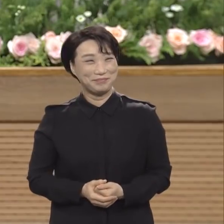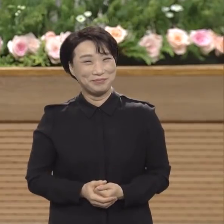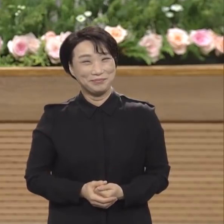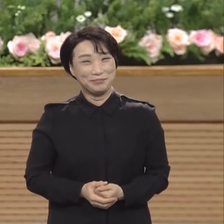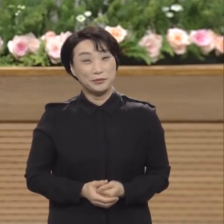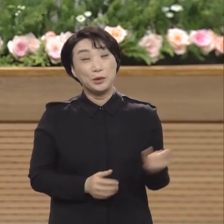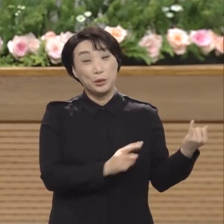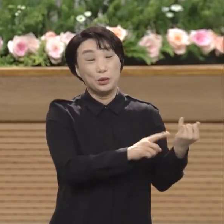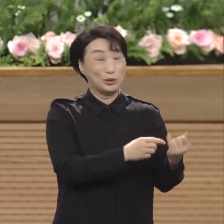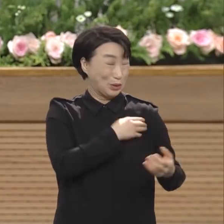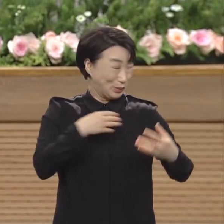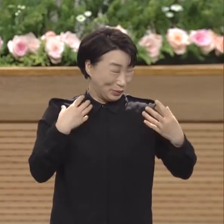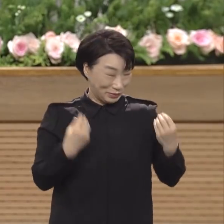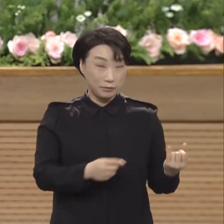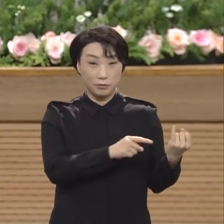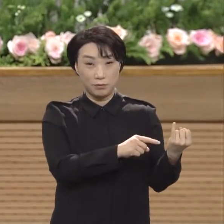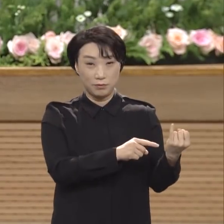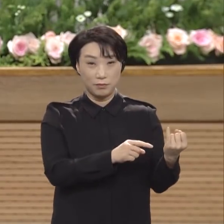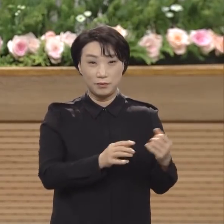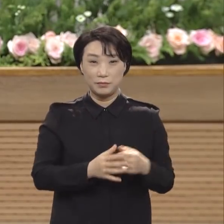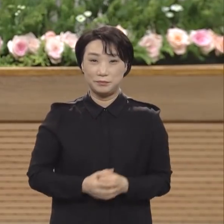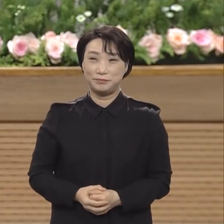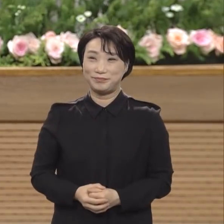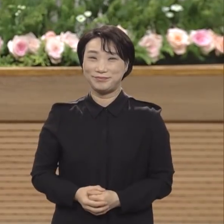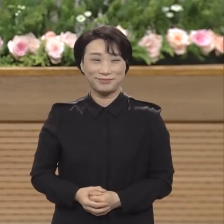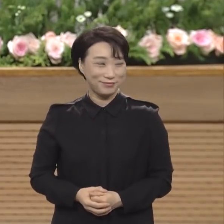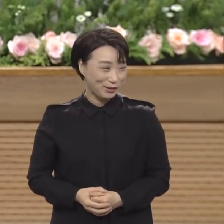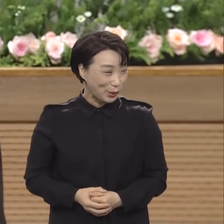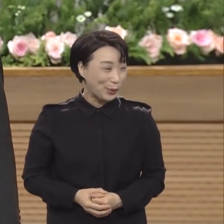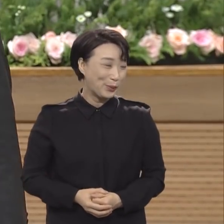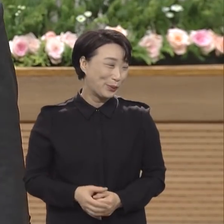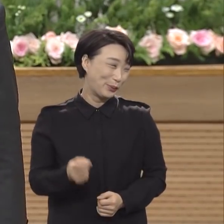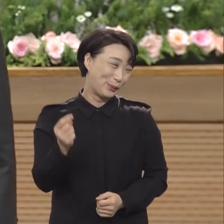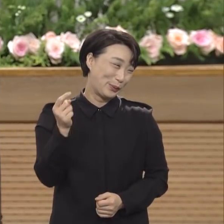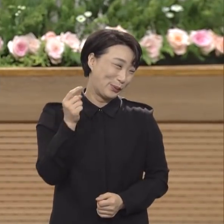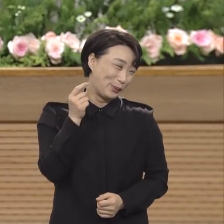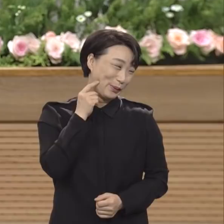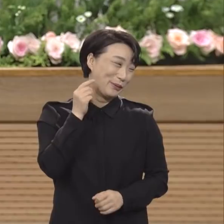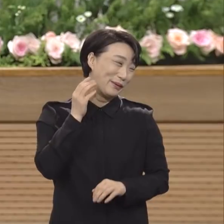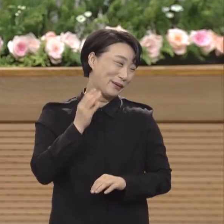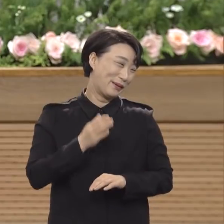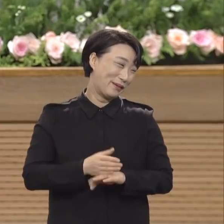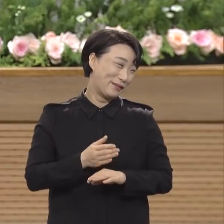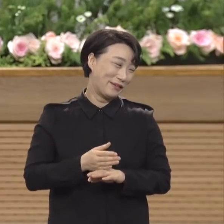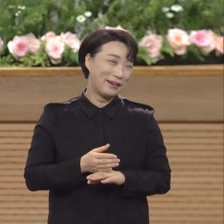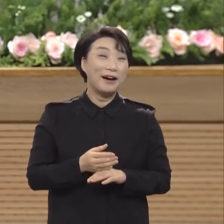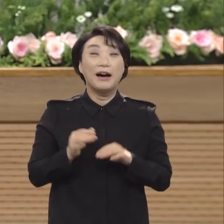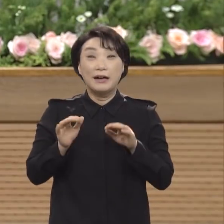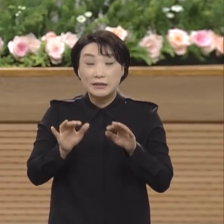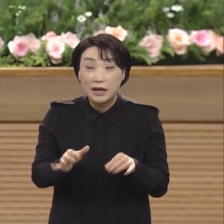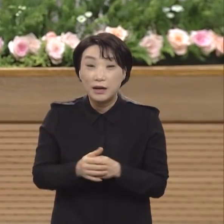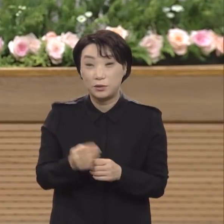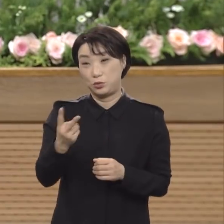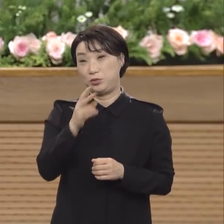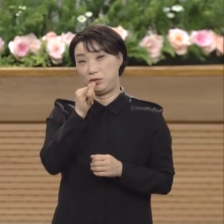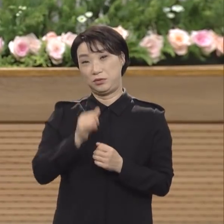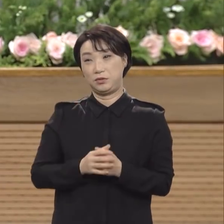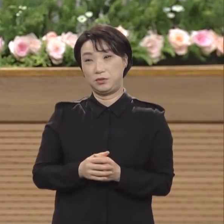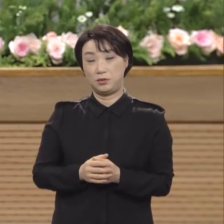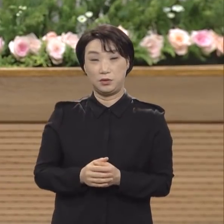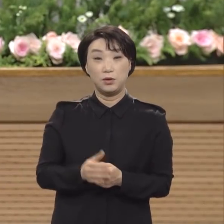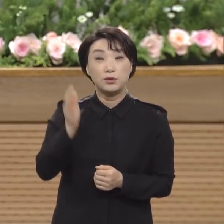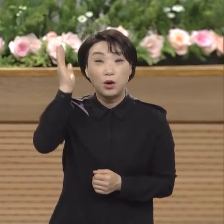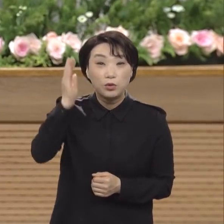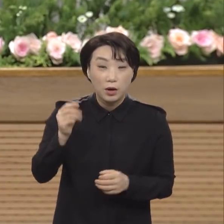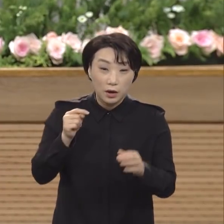거기 자신 있게 하면은 그래서 너무 감사해서. 예, 또